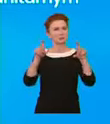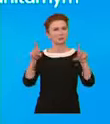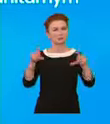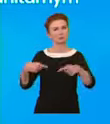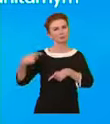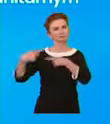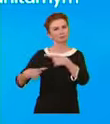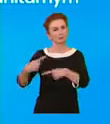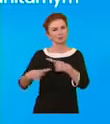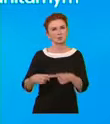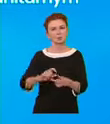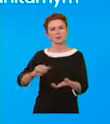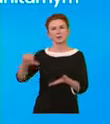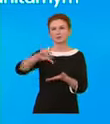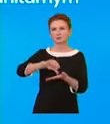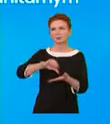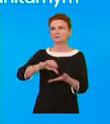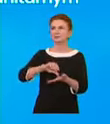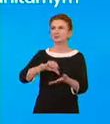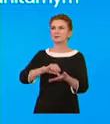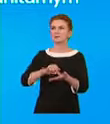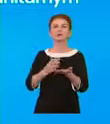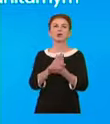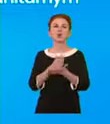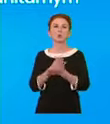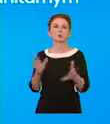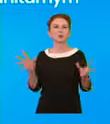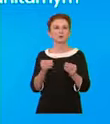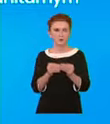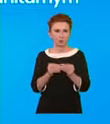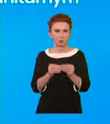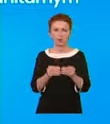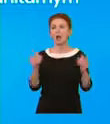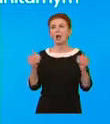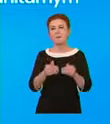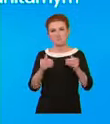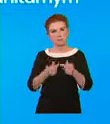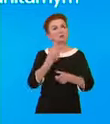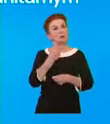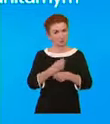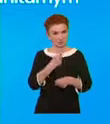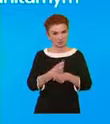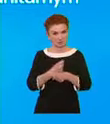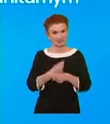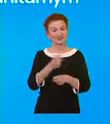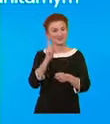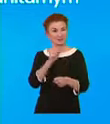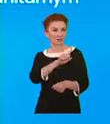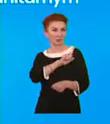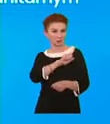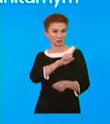w centrach usług wspólnych, można świadczyć tę pracę, jednocześnie dbając o warunki sanitarne i